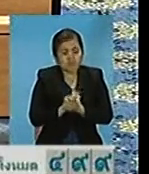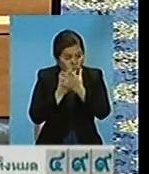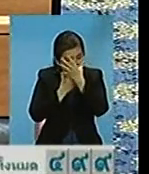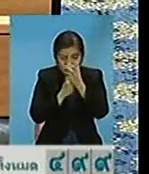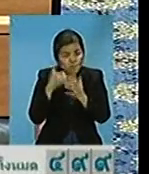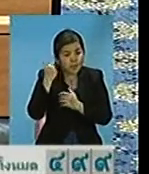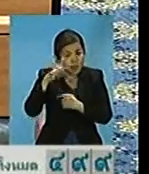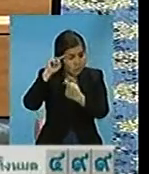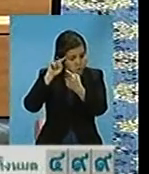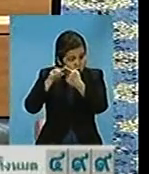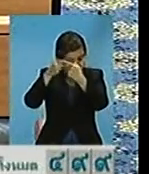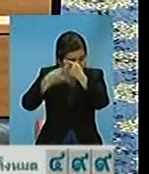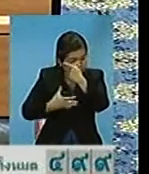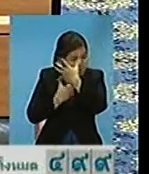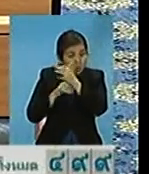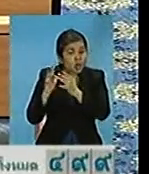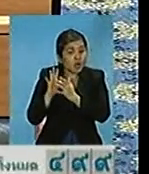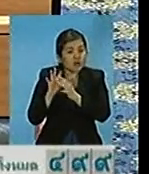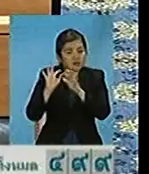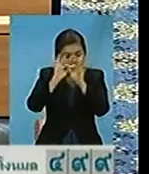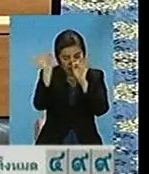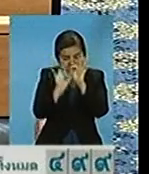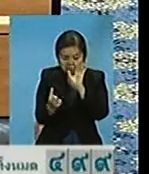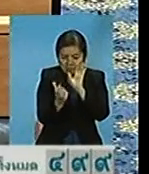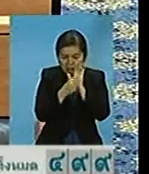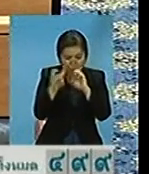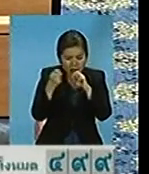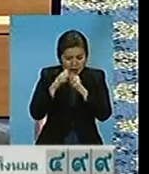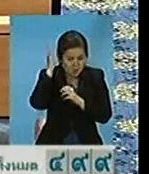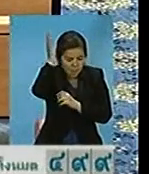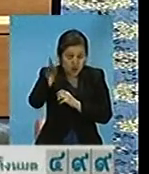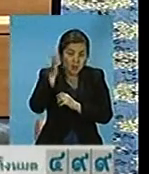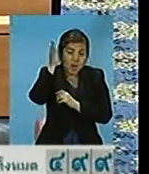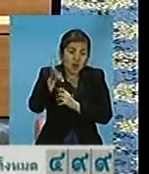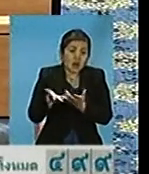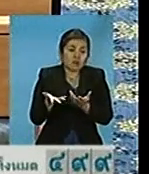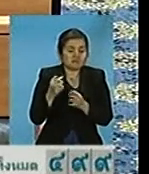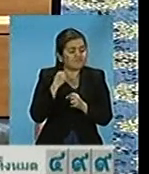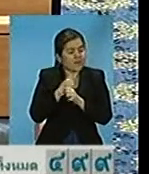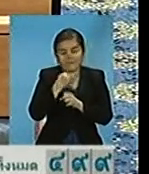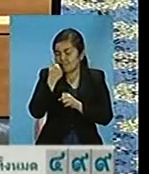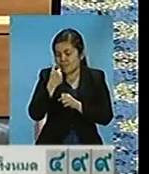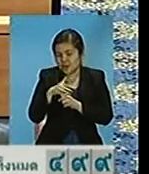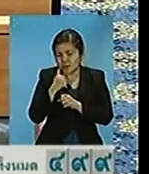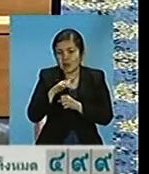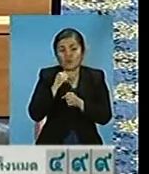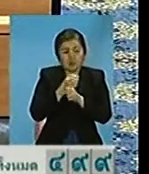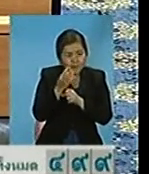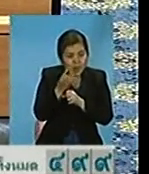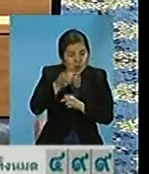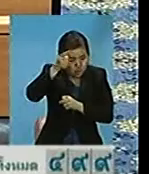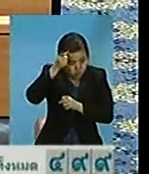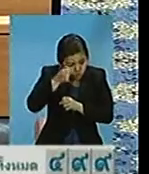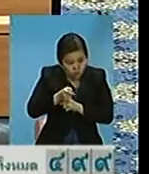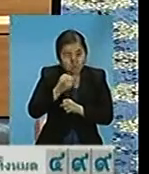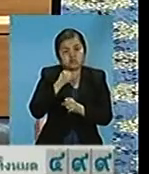งค์จะเขียนไม่ได้เดี๋ยวเขียนแล้วจะไปทำให้มีปัญหาในอนาคตจะไปทำอื่นท่านทำไม่ได้หรือทำได้เล็กน้อยต้องทำต้อง